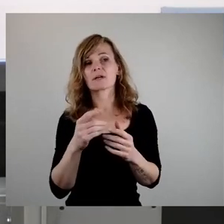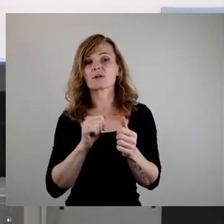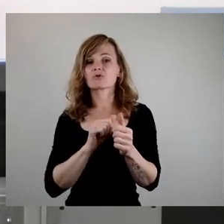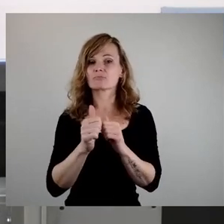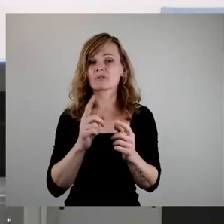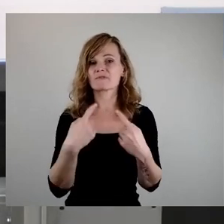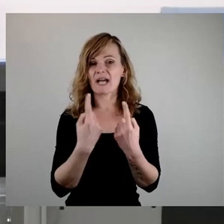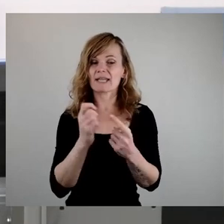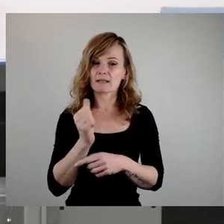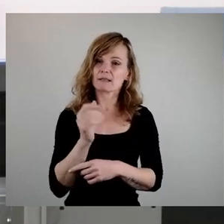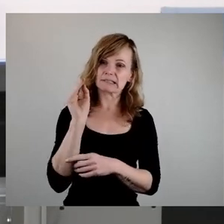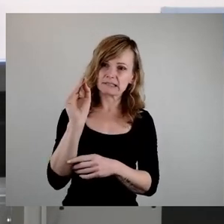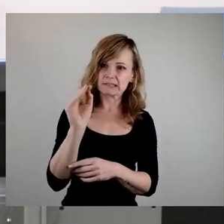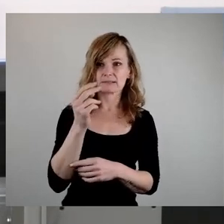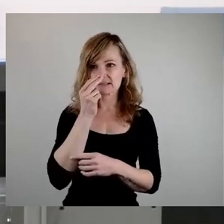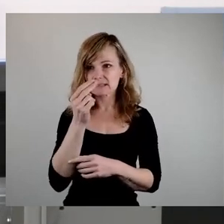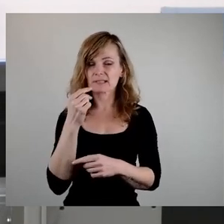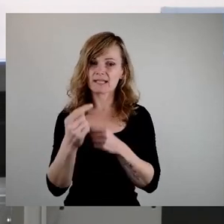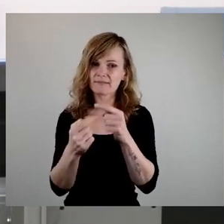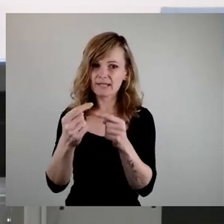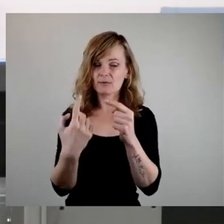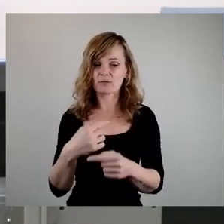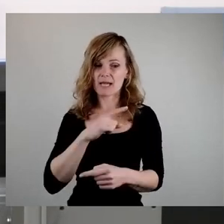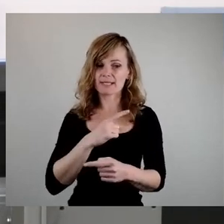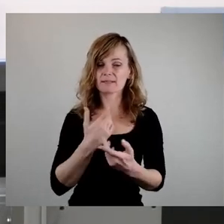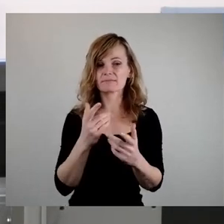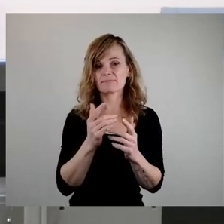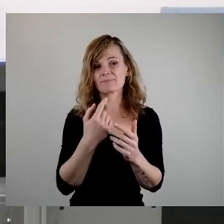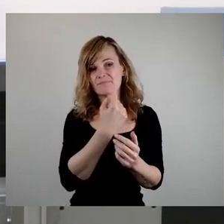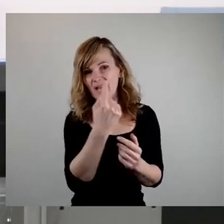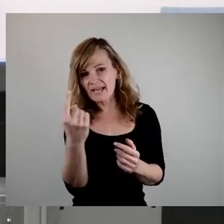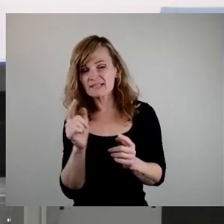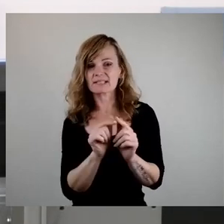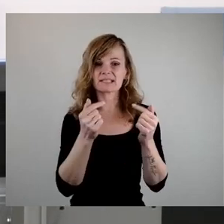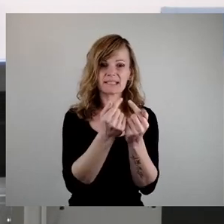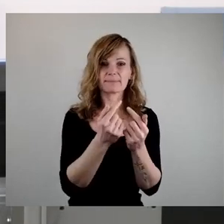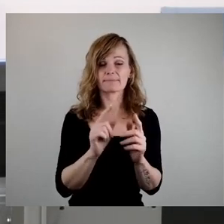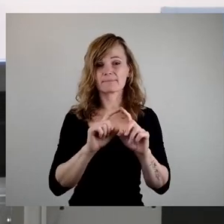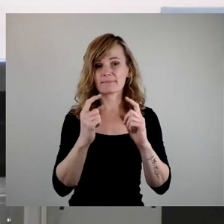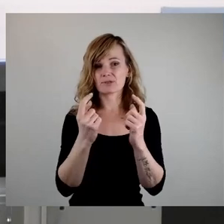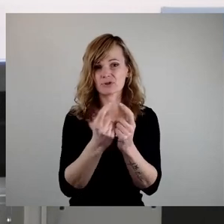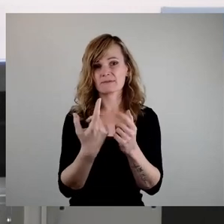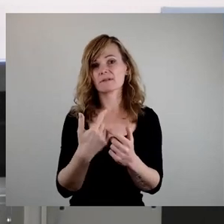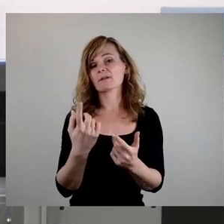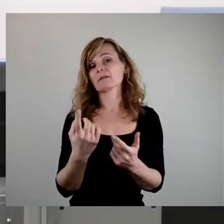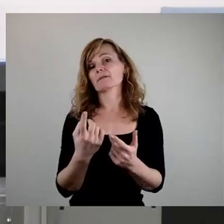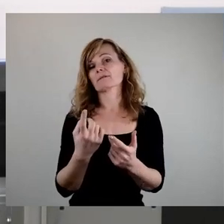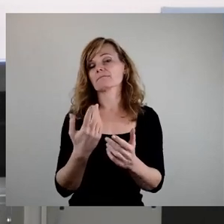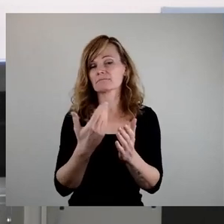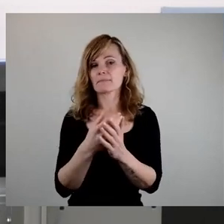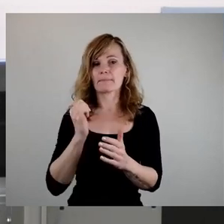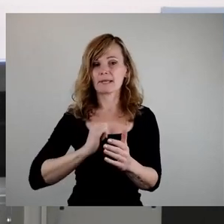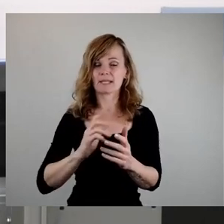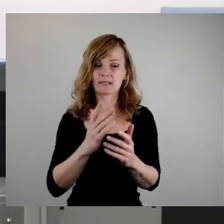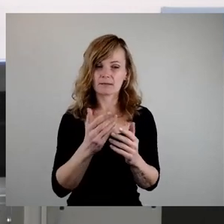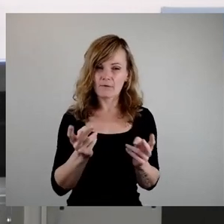Erfolg, dann auch nach dieser Entwicklung in den eigenen Mannschaften, in den eigenen Vereinen dann auch Mädchen- und Frauenfußballmannschaften aufzubauen, hat dann